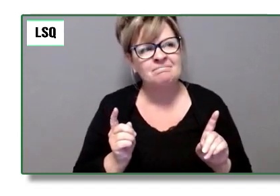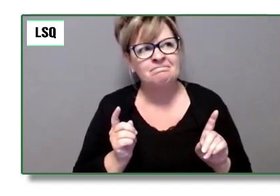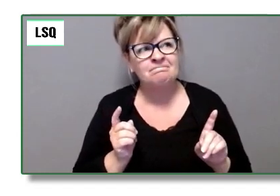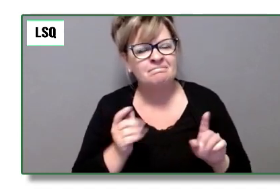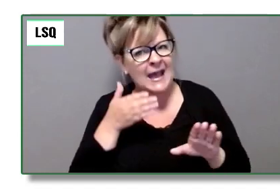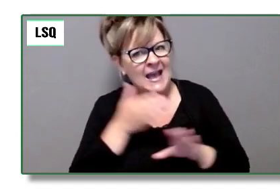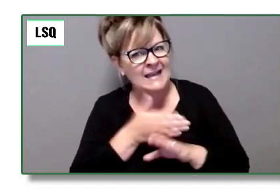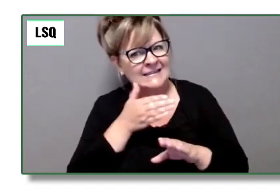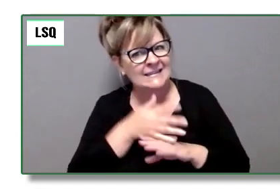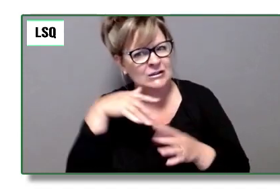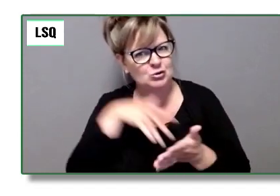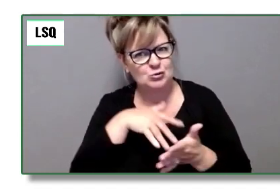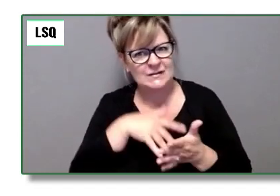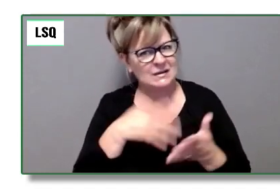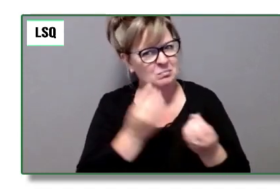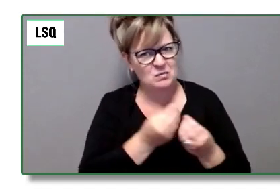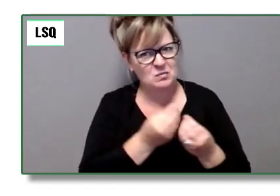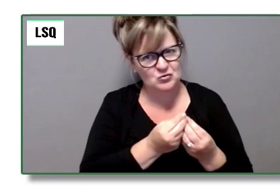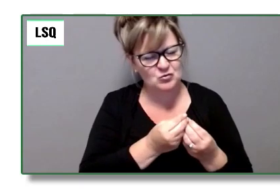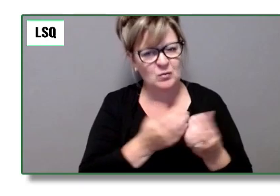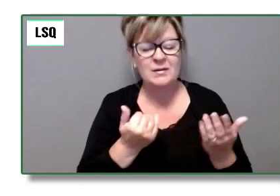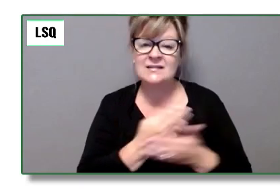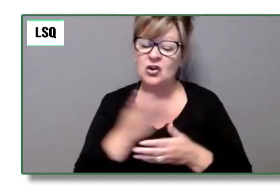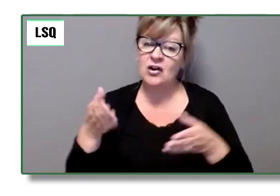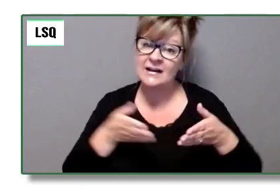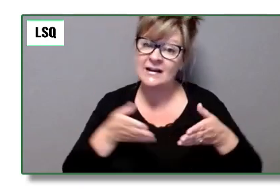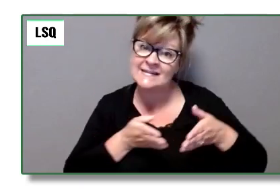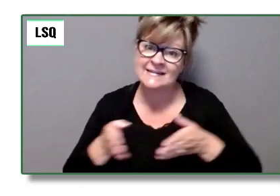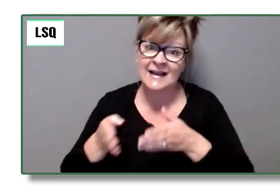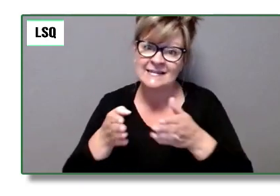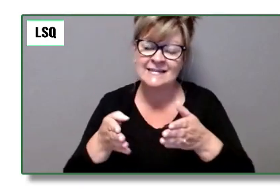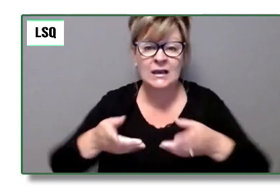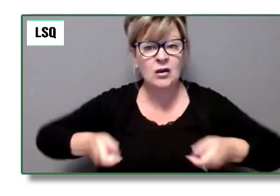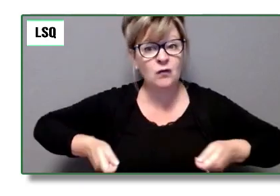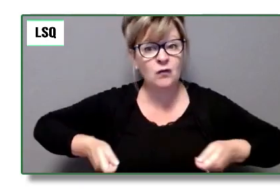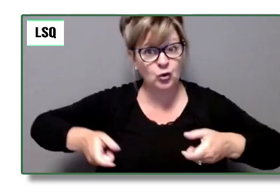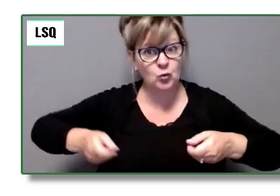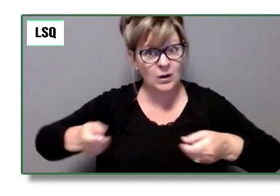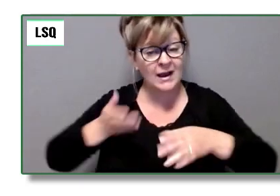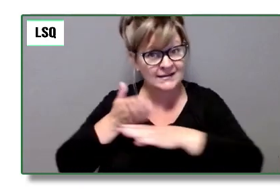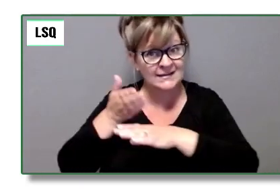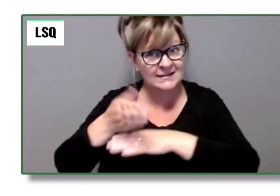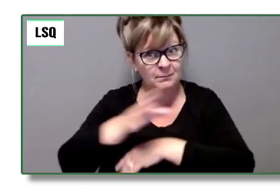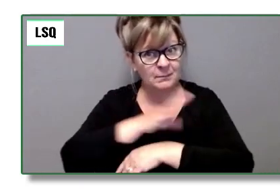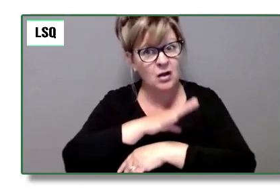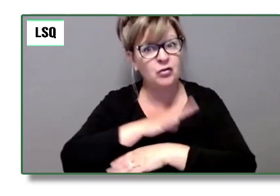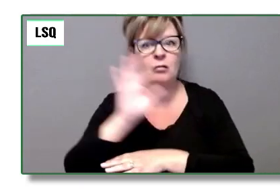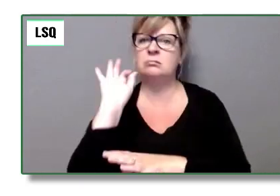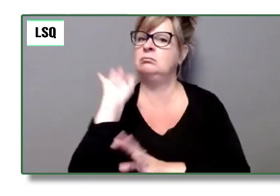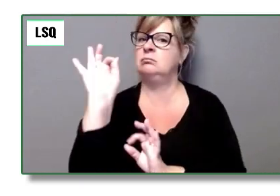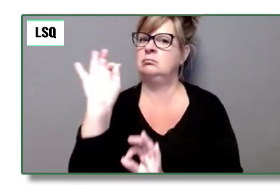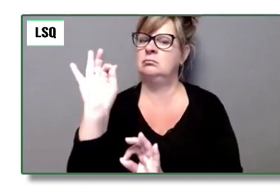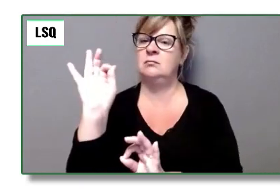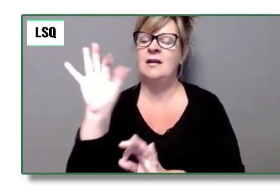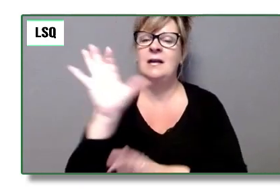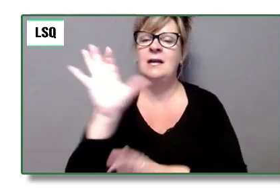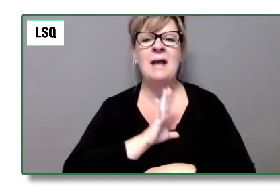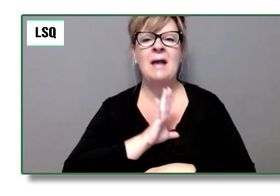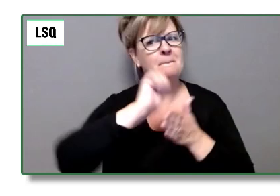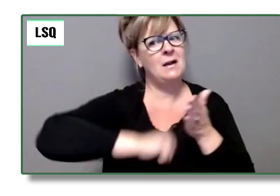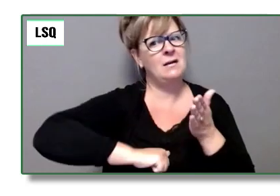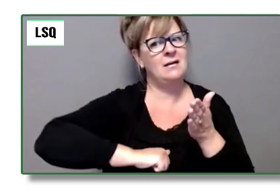mais c'est sur quoi il faut passer plus de temps. C'est comment rendre ces pistes, ces sentiers plus accessibles